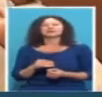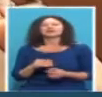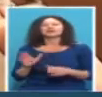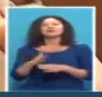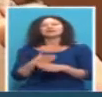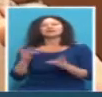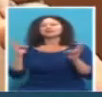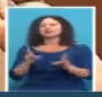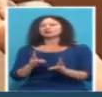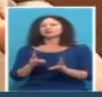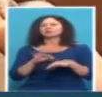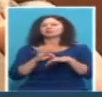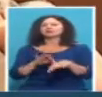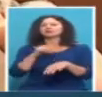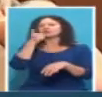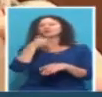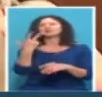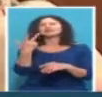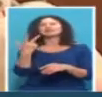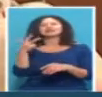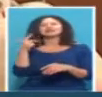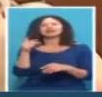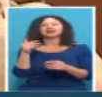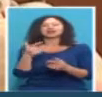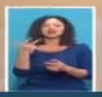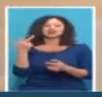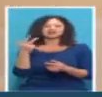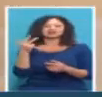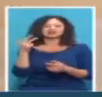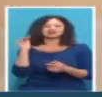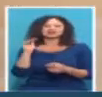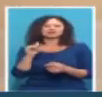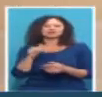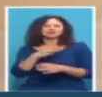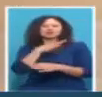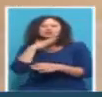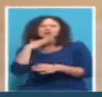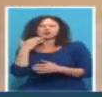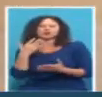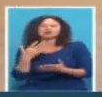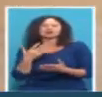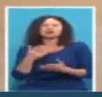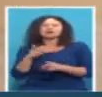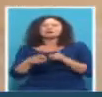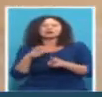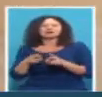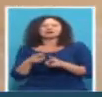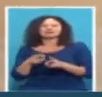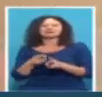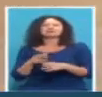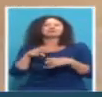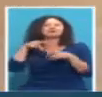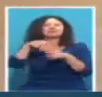отделении травматологии проводят до 1300 сложнейших и уникальных операций. По сравнению с другими регионами, число рекордное,